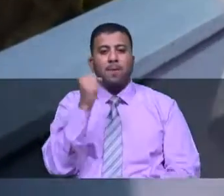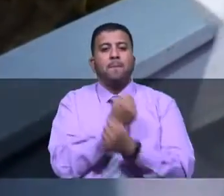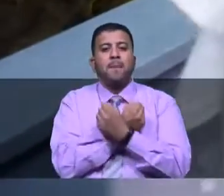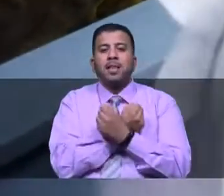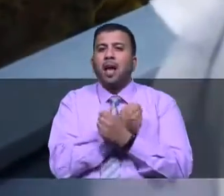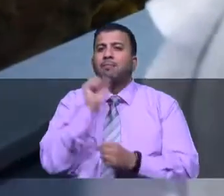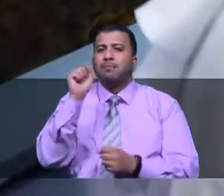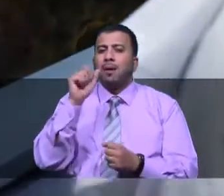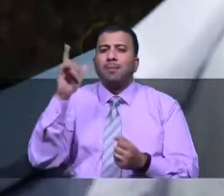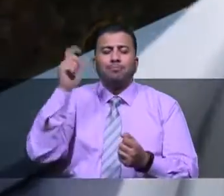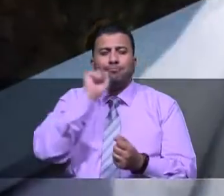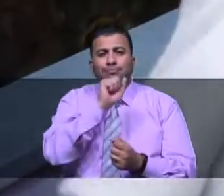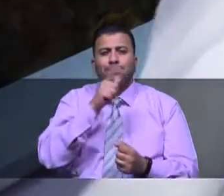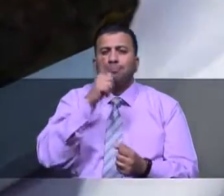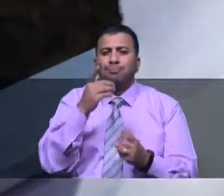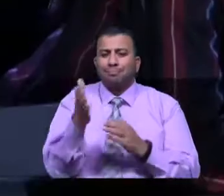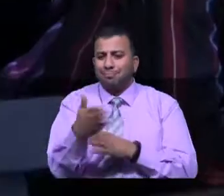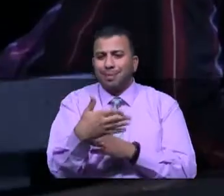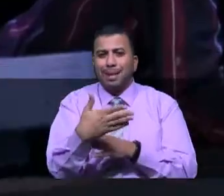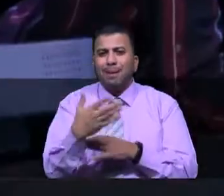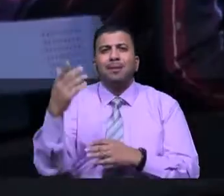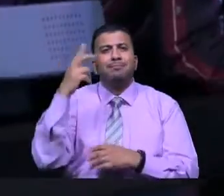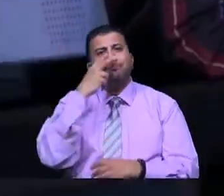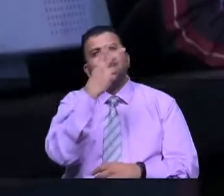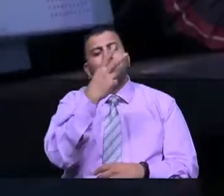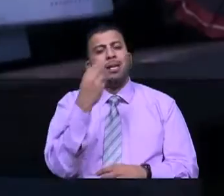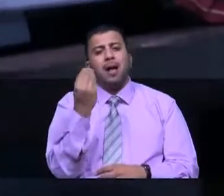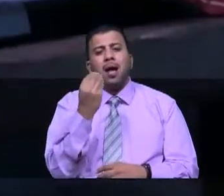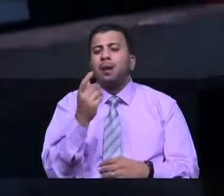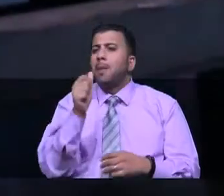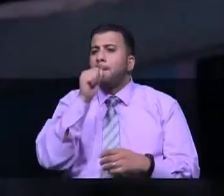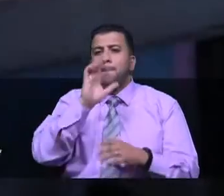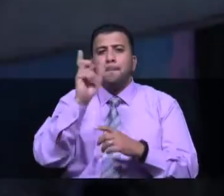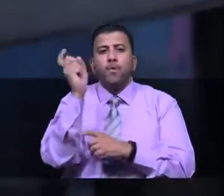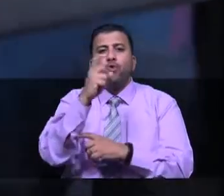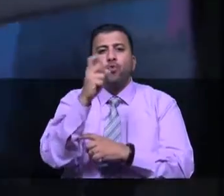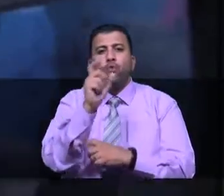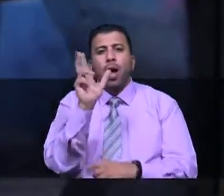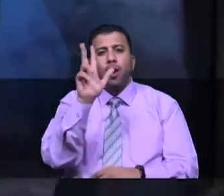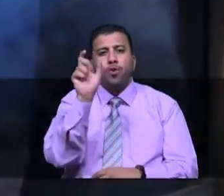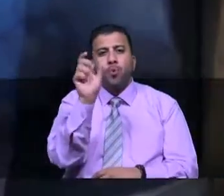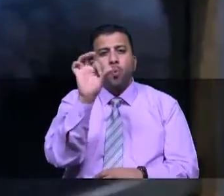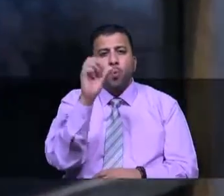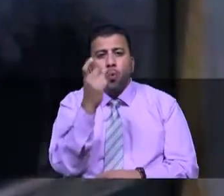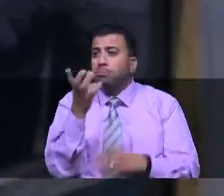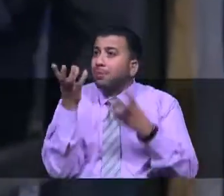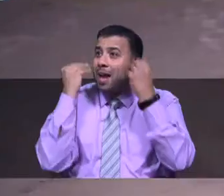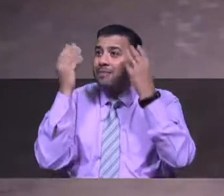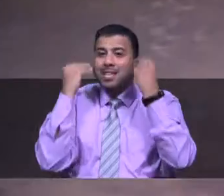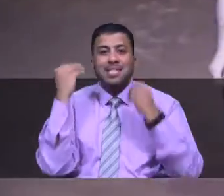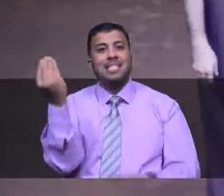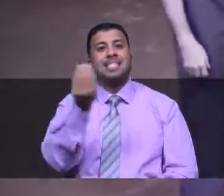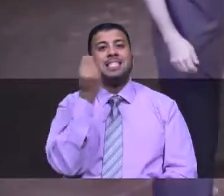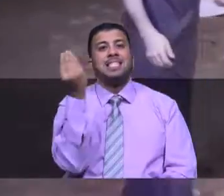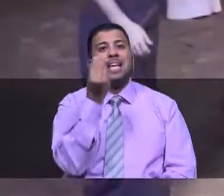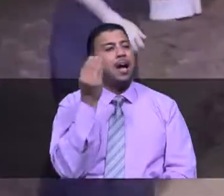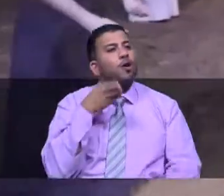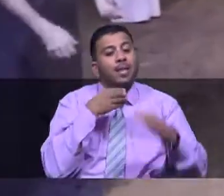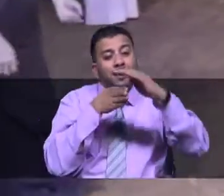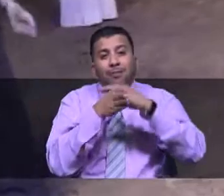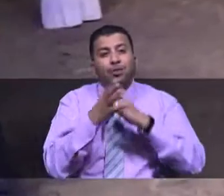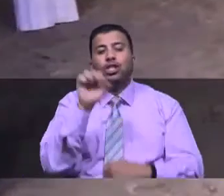ومن ثم زيارة مربى الشارقة للأحياء المائية وجزيرة النور بالمجاز لتعريفهم بالمعالم السياحية داخل إمارة